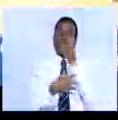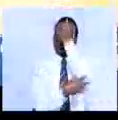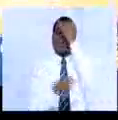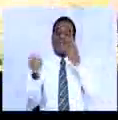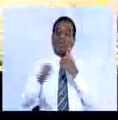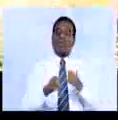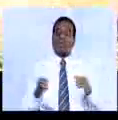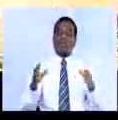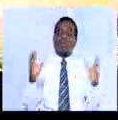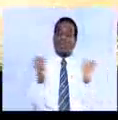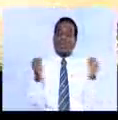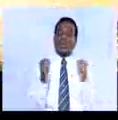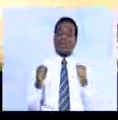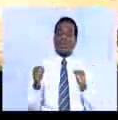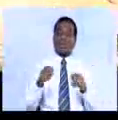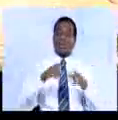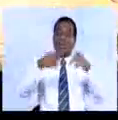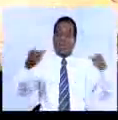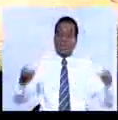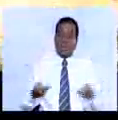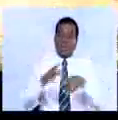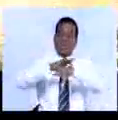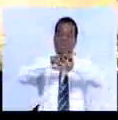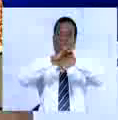et le réchauffement de la planète.